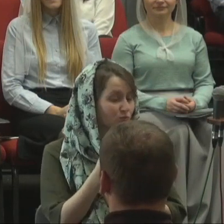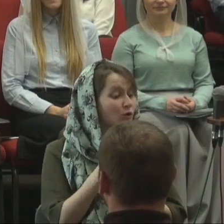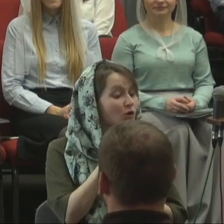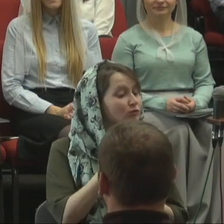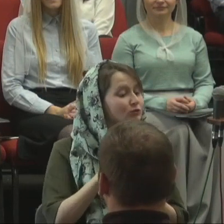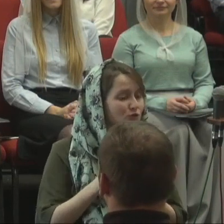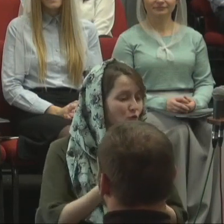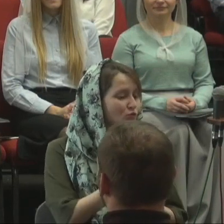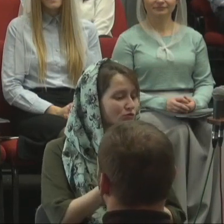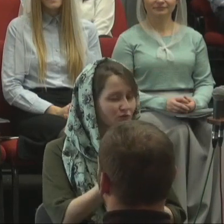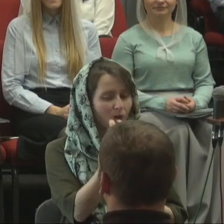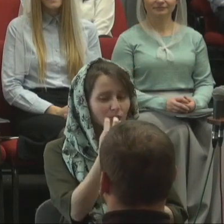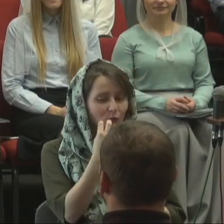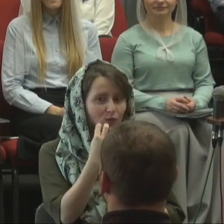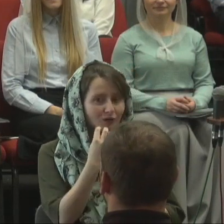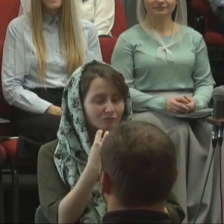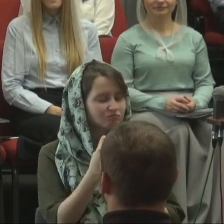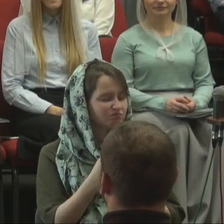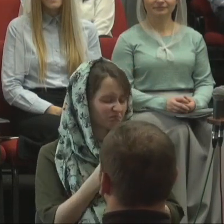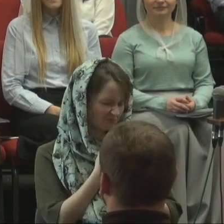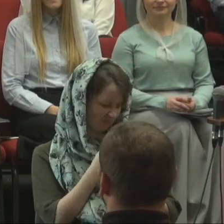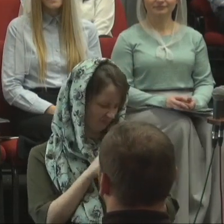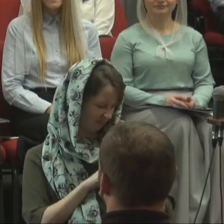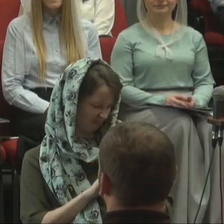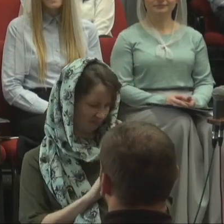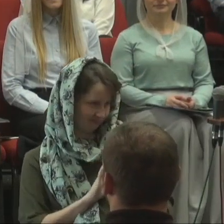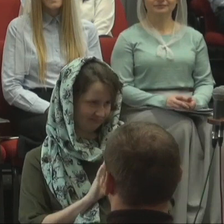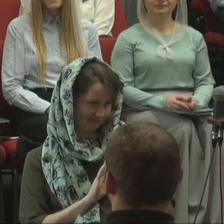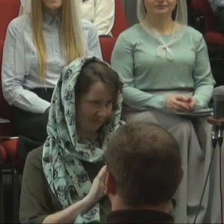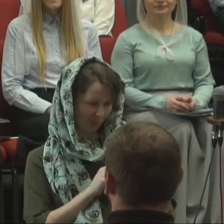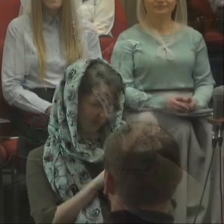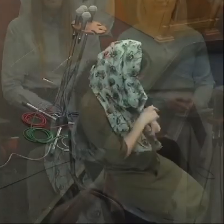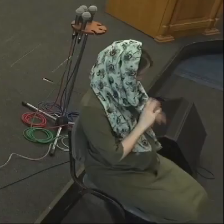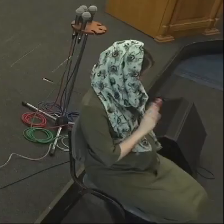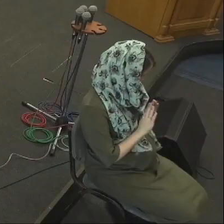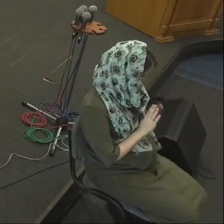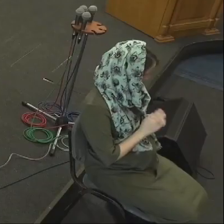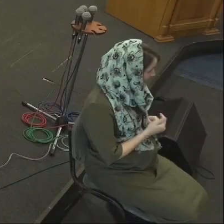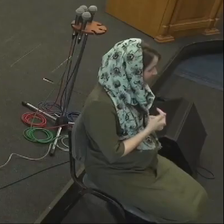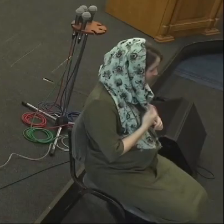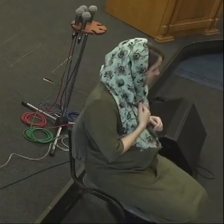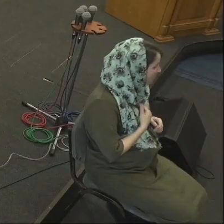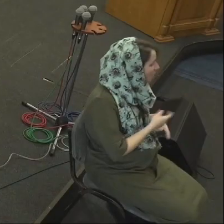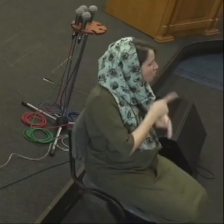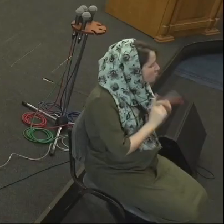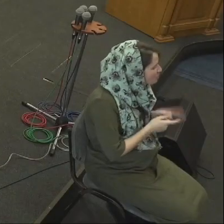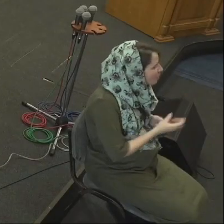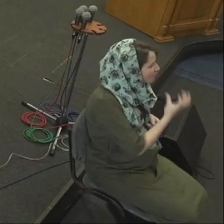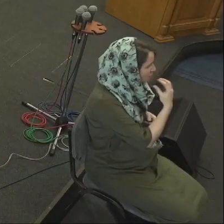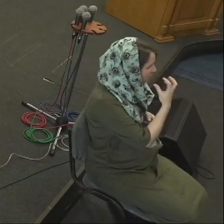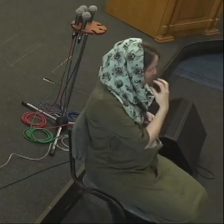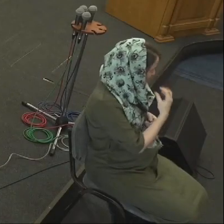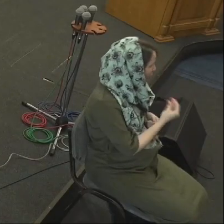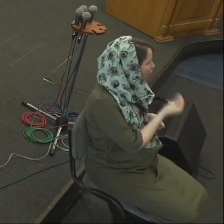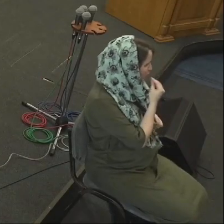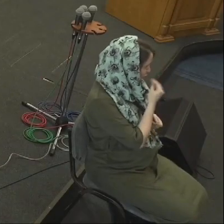їв, відверне свого носа. В житті я справжні абрикоси їв. Кажи мені